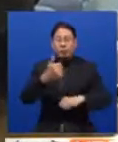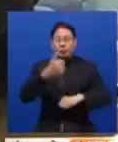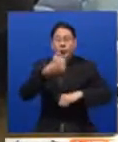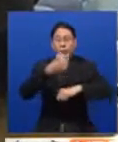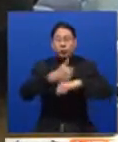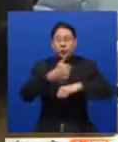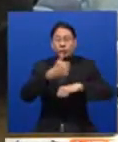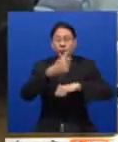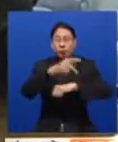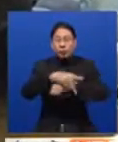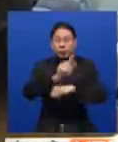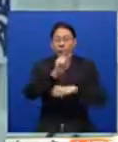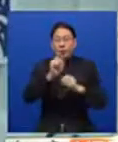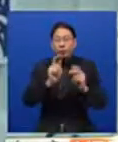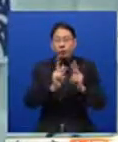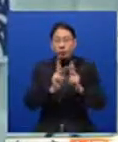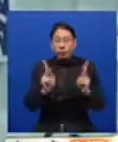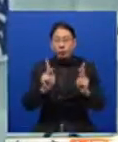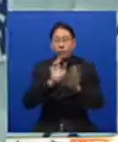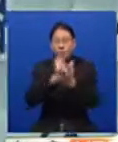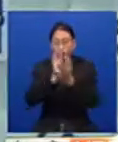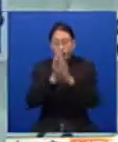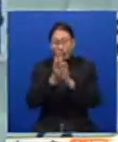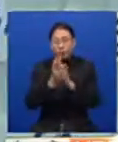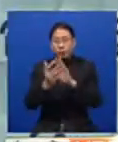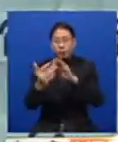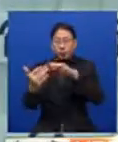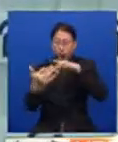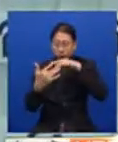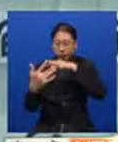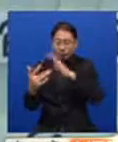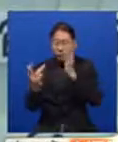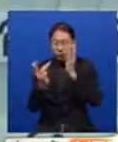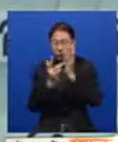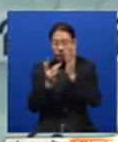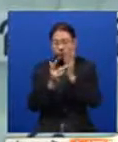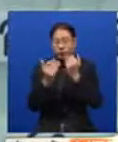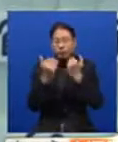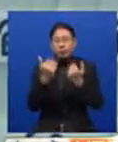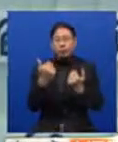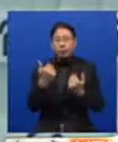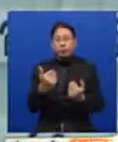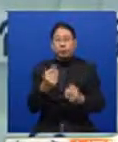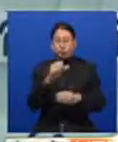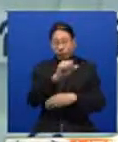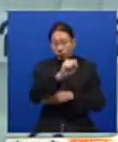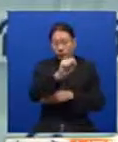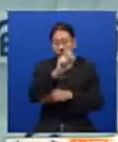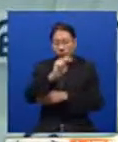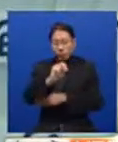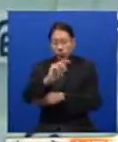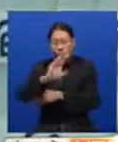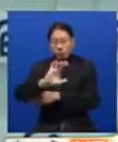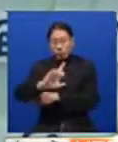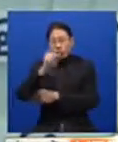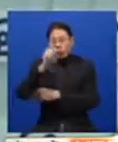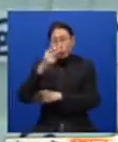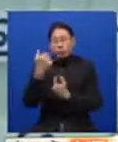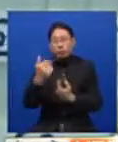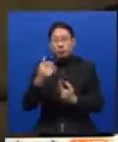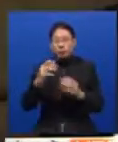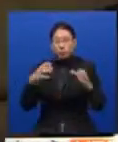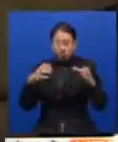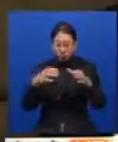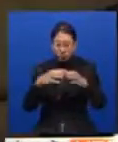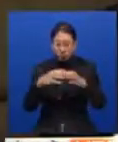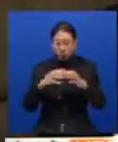คำดีประธานกรรมาธิการไปรูปการสื่อสารมวลชนและเทคโนโลยีสารสนเทศสภาปฏิรูปแห่งชาติหรือสปชพร้อมคณะ